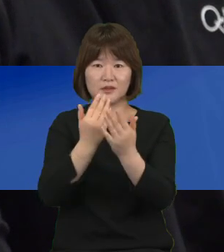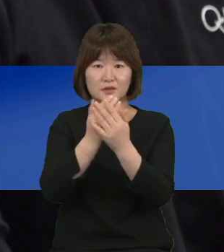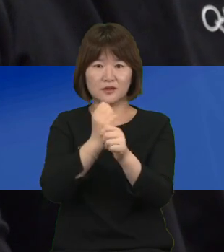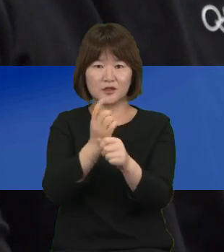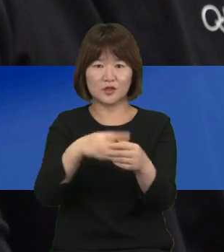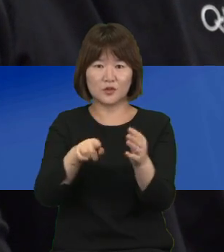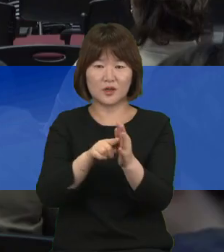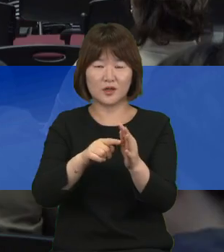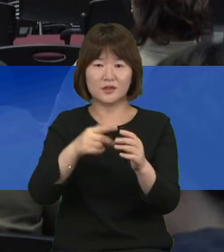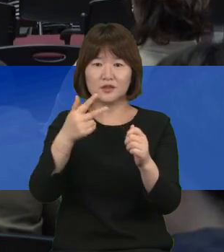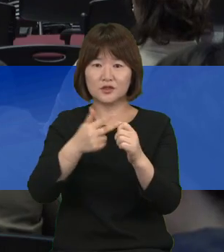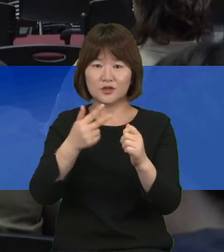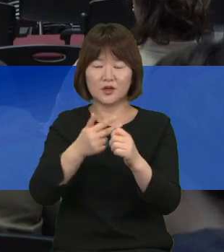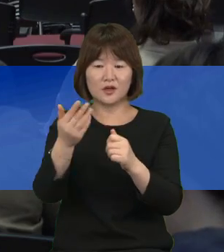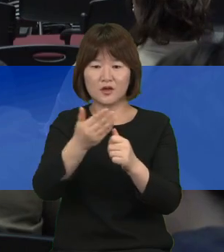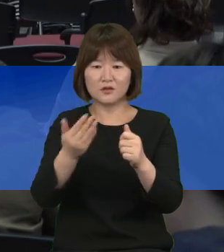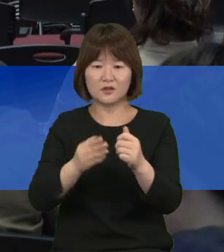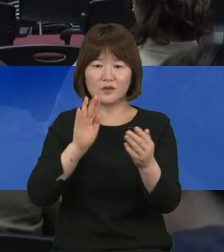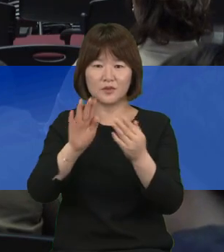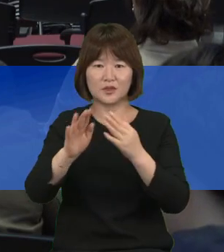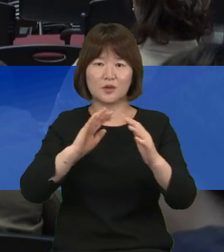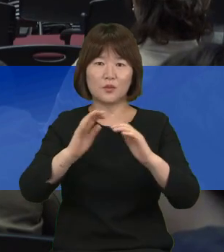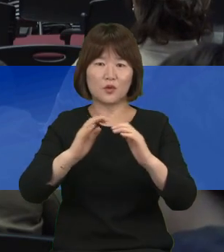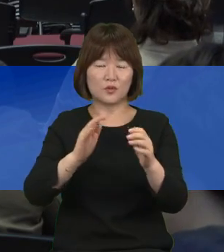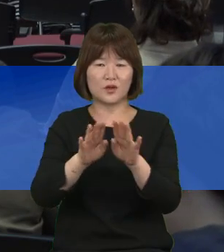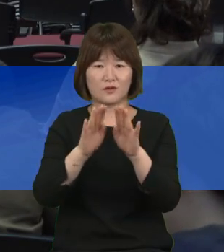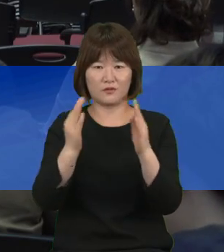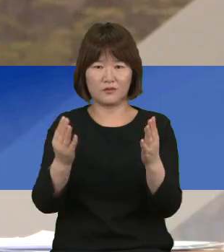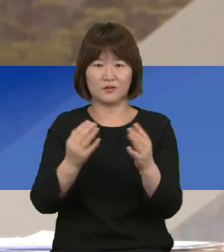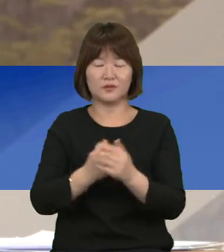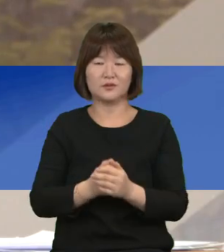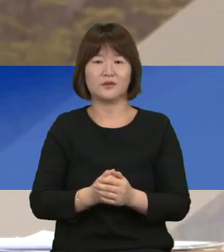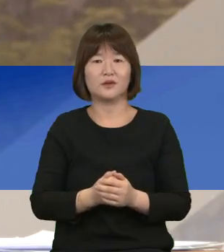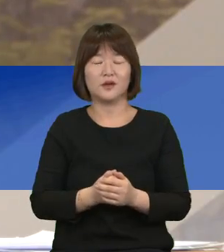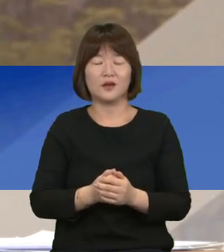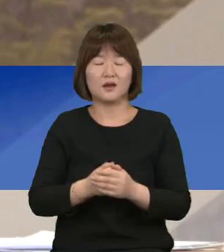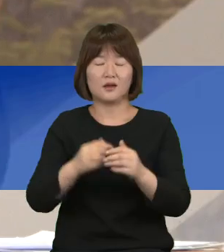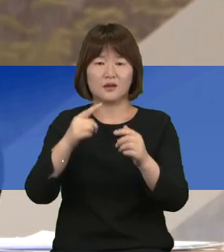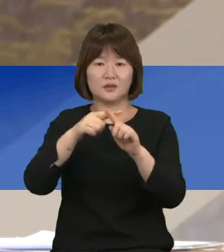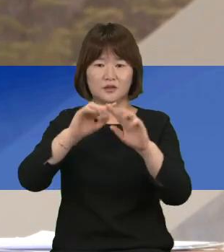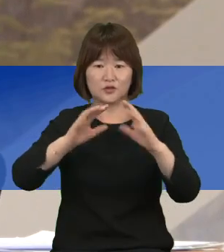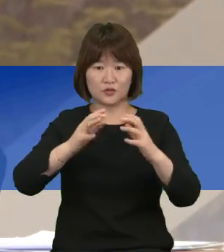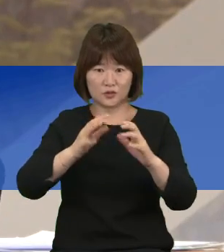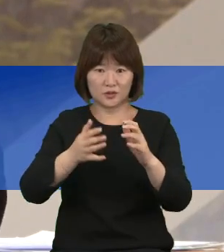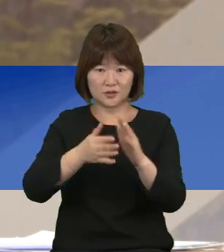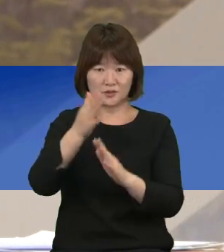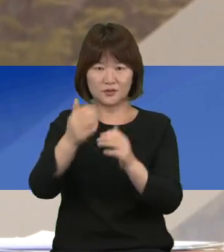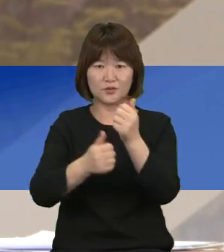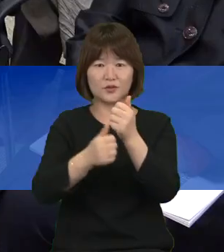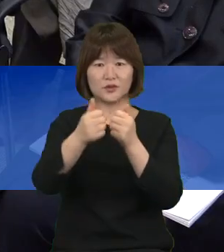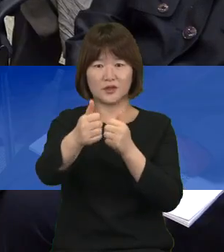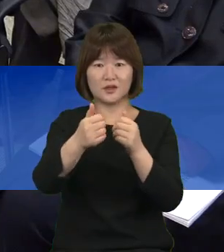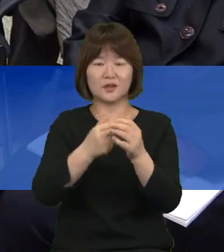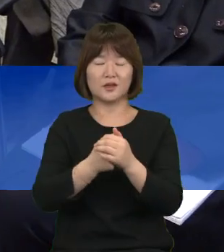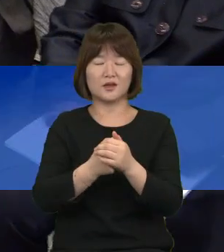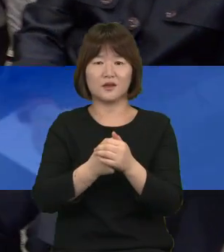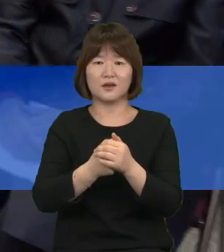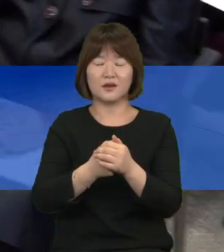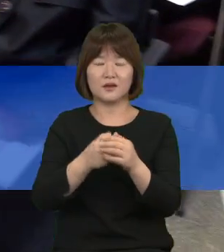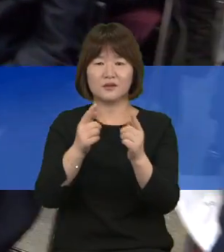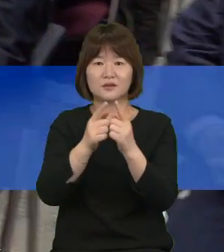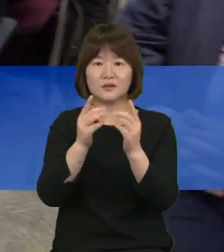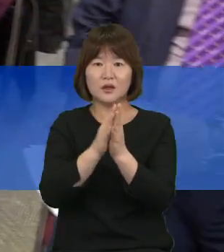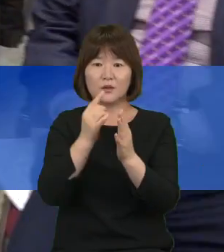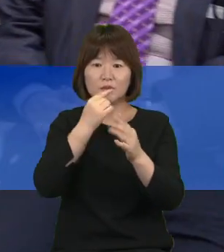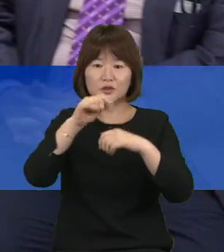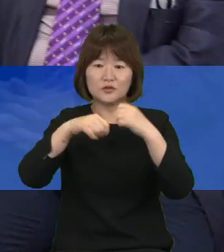위한 제7회 형산강 미래 포럼이 열렸습니다. 이날 포럼에서는 스위스 프루스터 부시장이 스위스